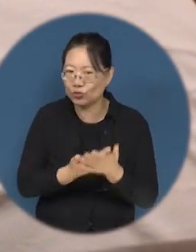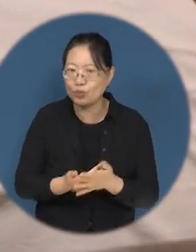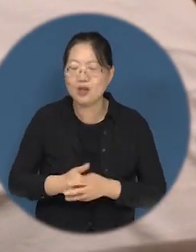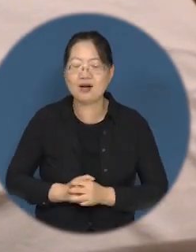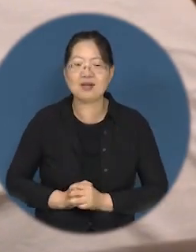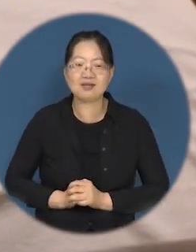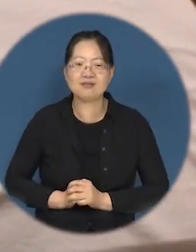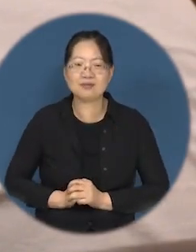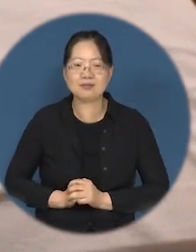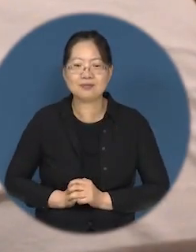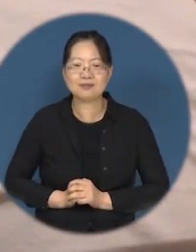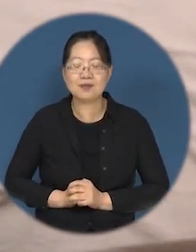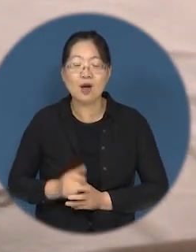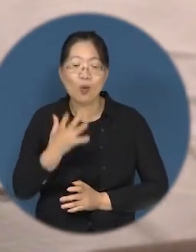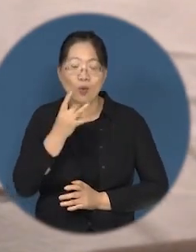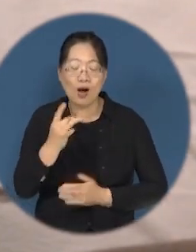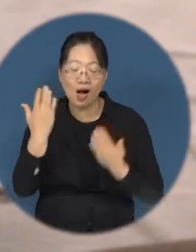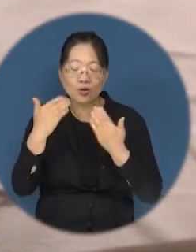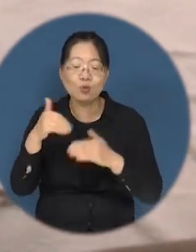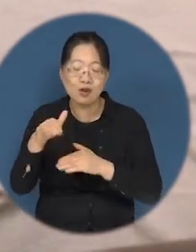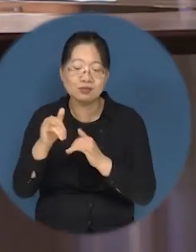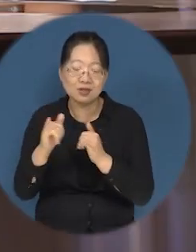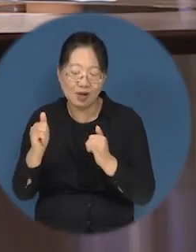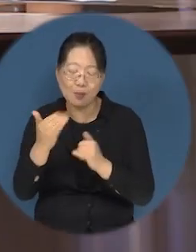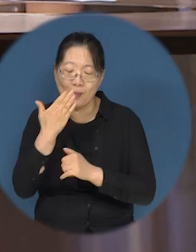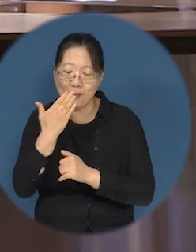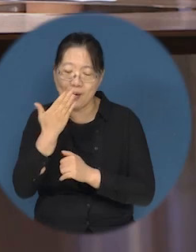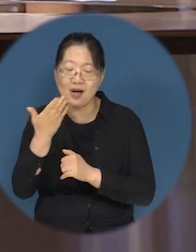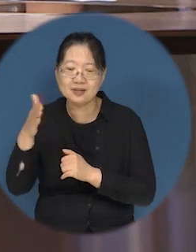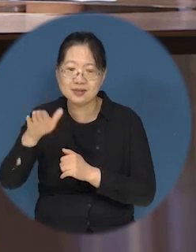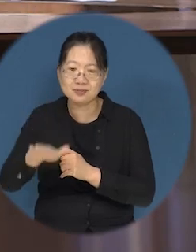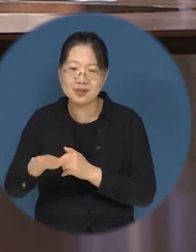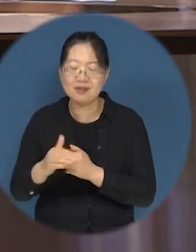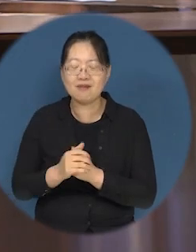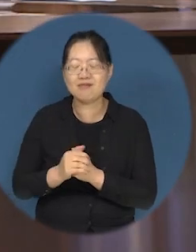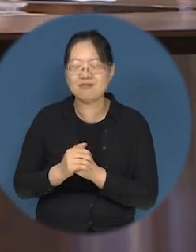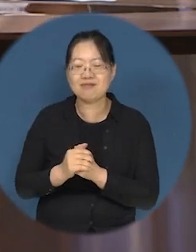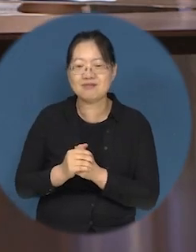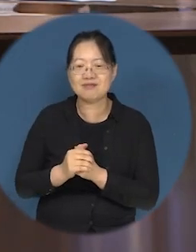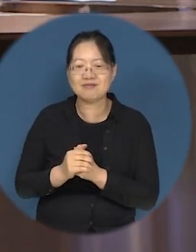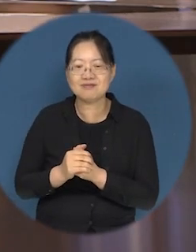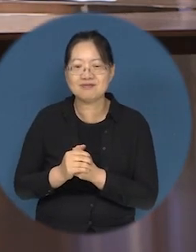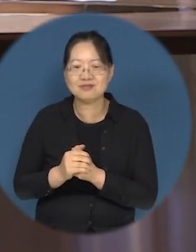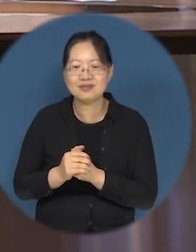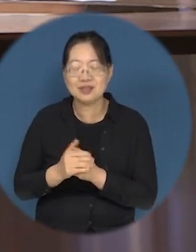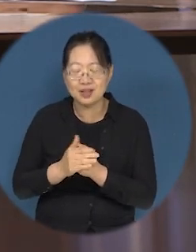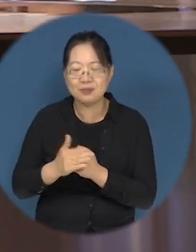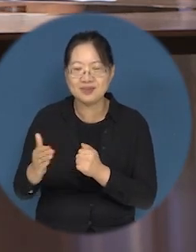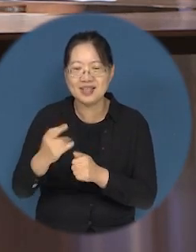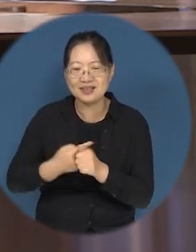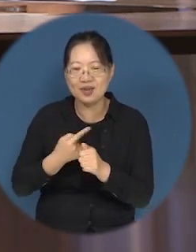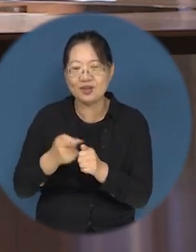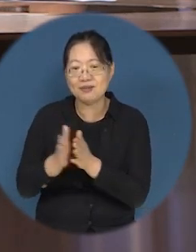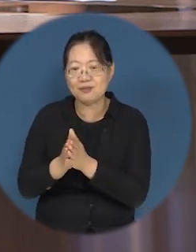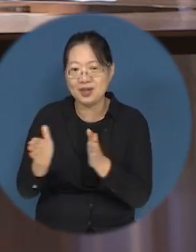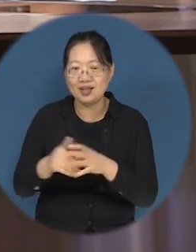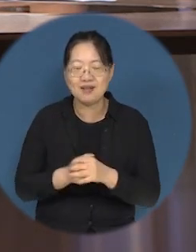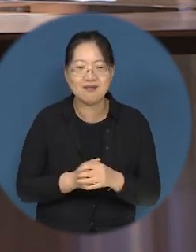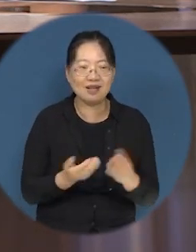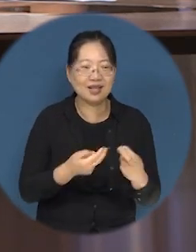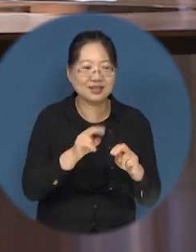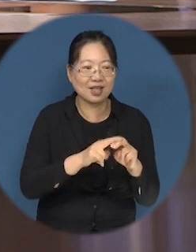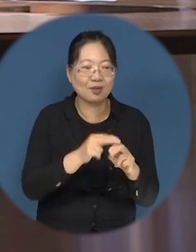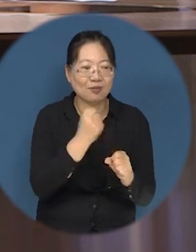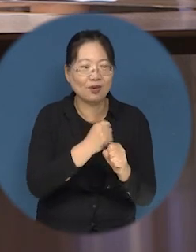중요하다. 이쪽은 예, 물론 예. 학교 갈 사람은 가겠지만 알겠습니다. 예, 그래서 이제 그래서 그 인연으로 그냥 하게 된 겁니다. 아, 예. 그럼